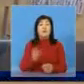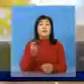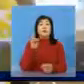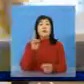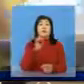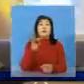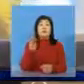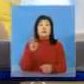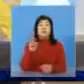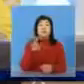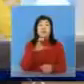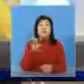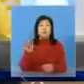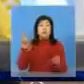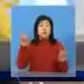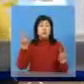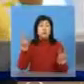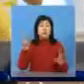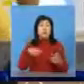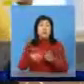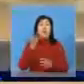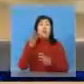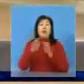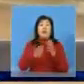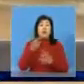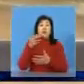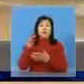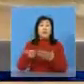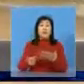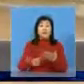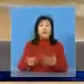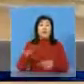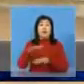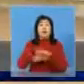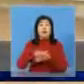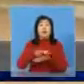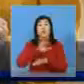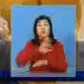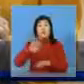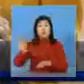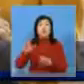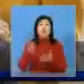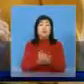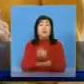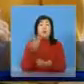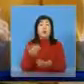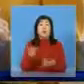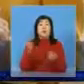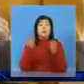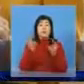атады. Ұлттық нақыштағы туындысы балалар әлемді бейнелейді. Халықаралық жобасында үздік шықты. Ол арнайы